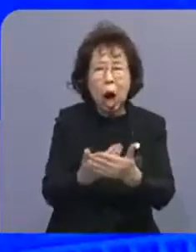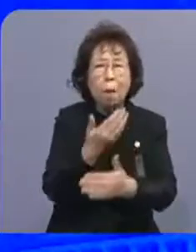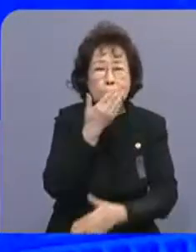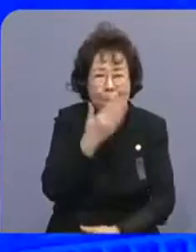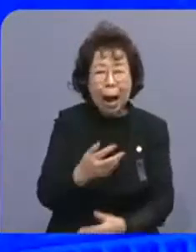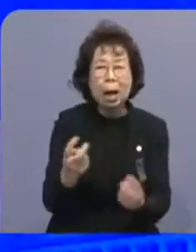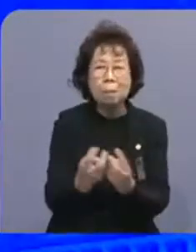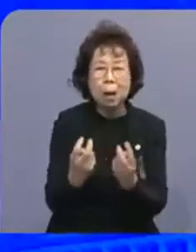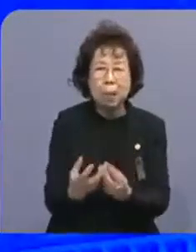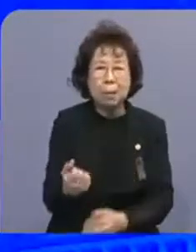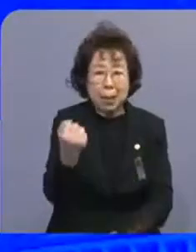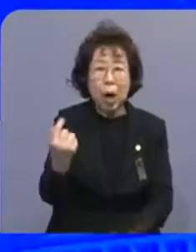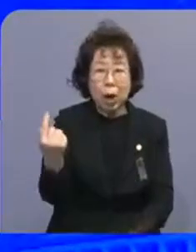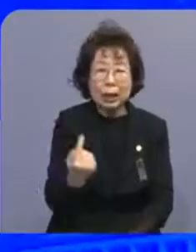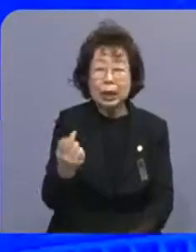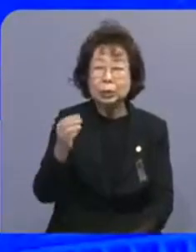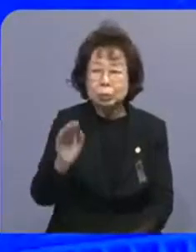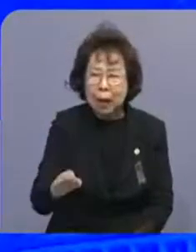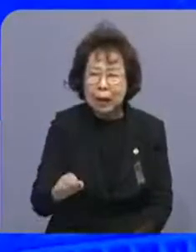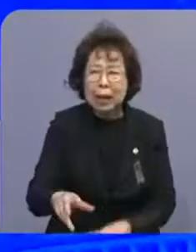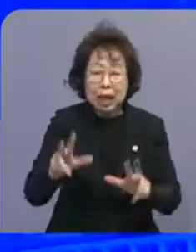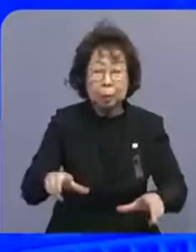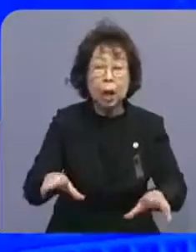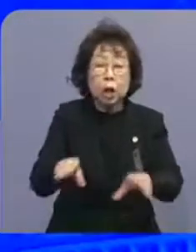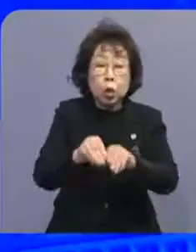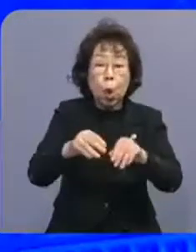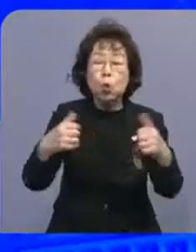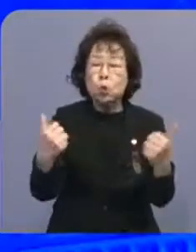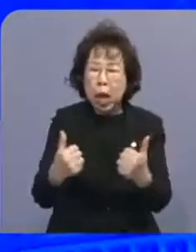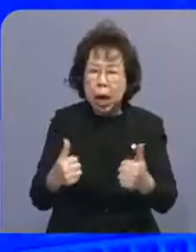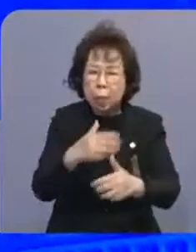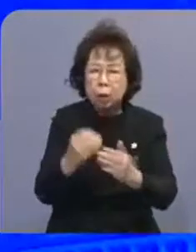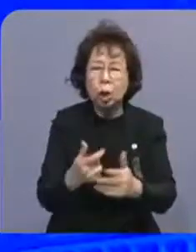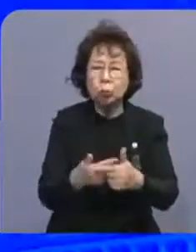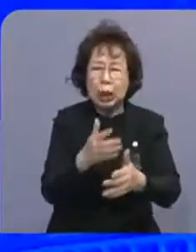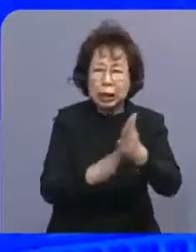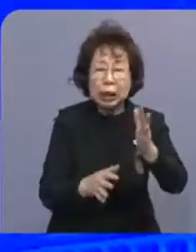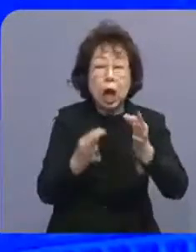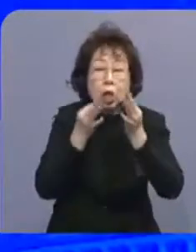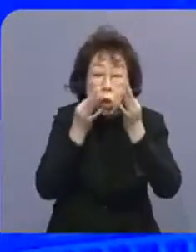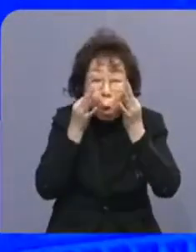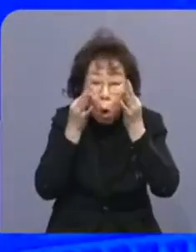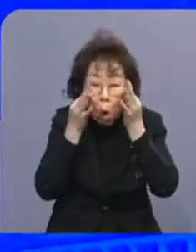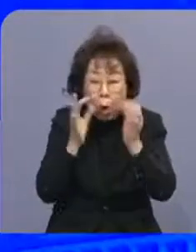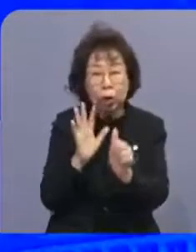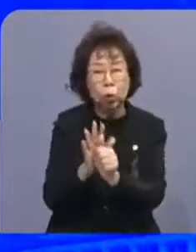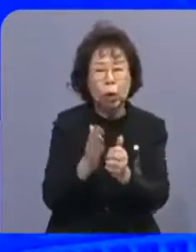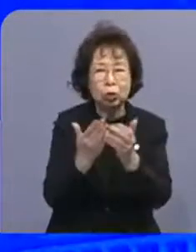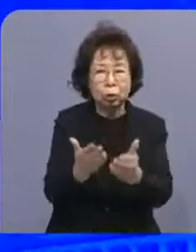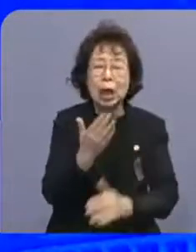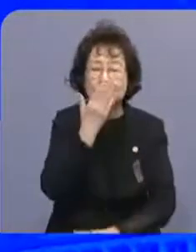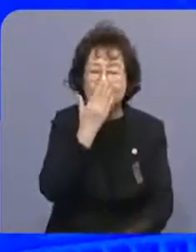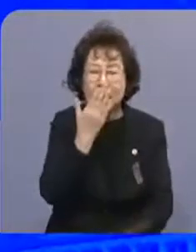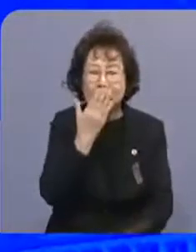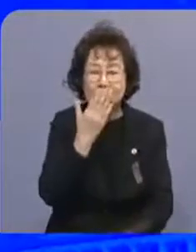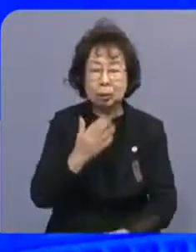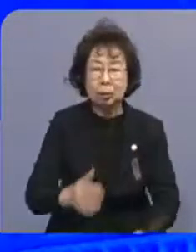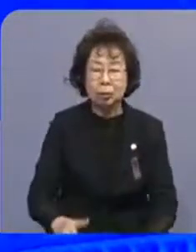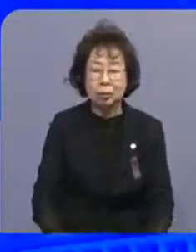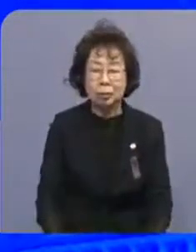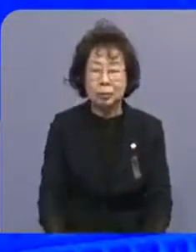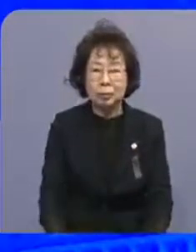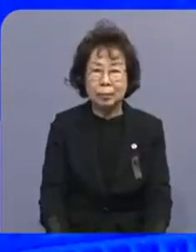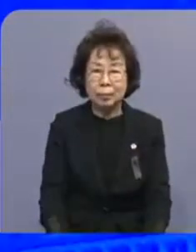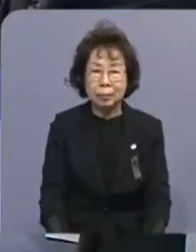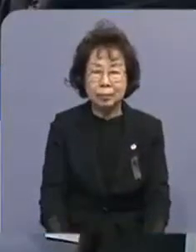진행할 수 있는 방안들을 해왔습니다만은 이번 총회가 이러한 부산시의 노력에 조금이나마